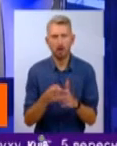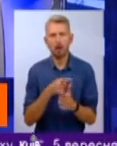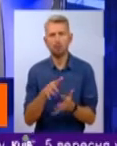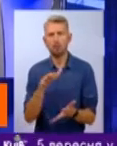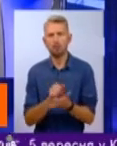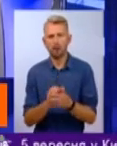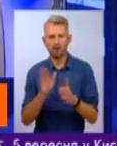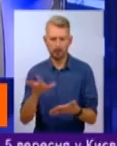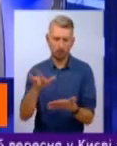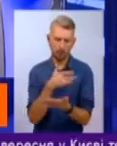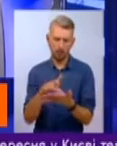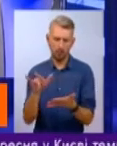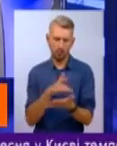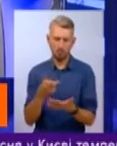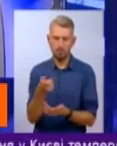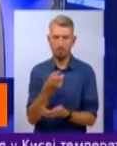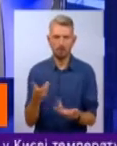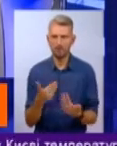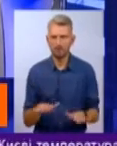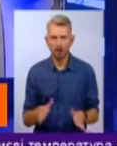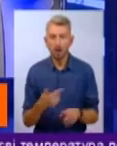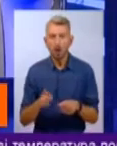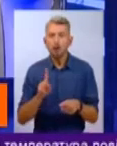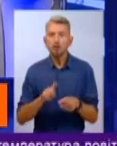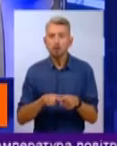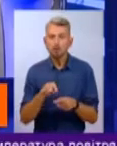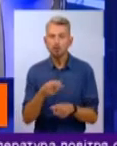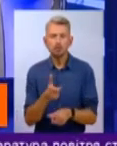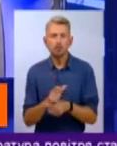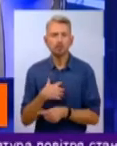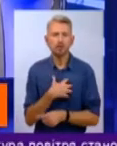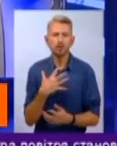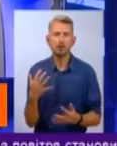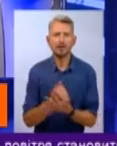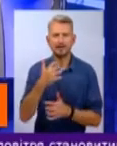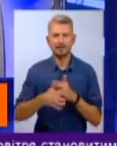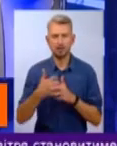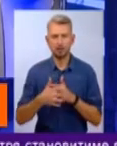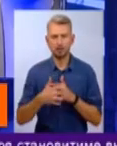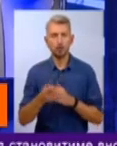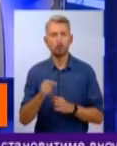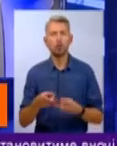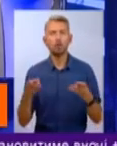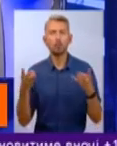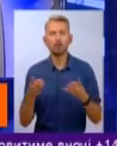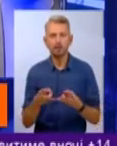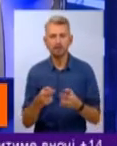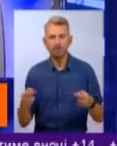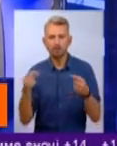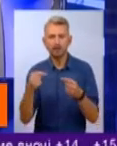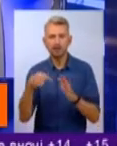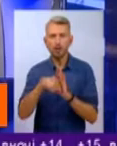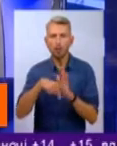ганжетом і так далі, і так далі. Тобто, от цю модель дуже важливо знайти. Тому потрібен відповідний